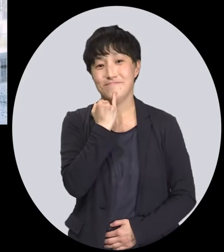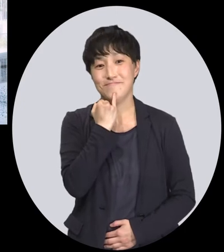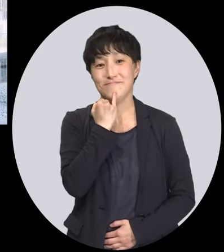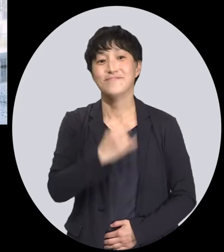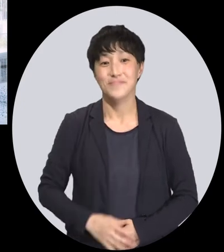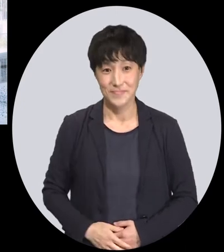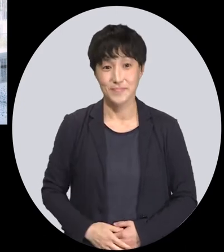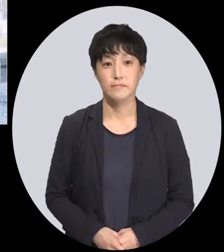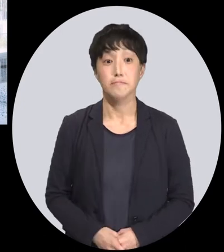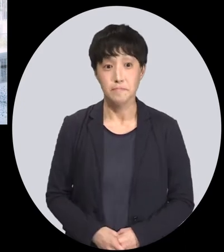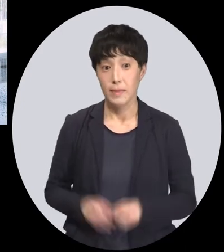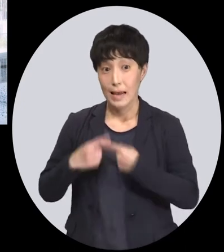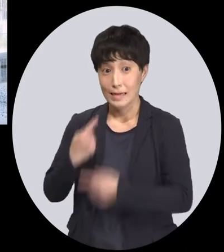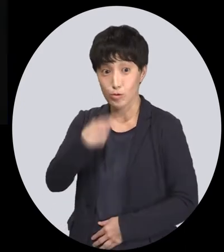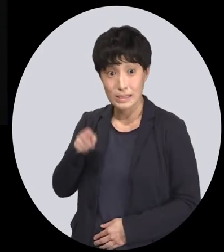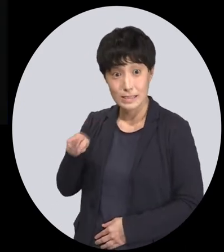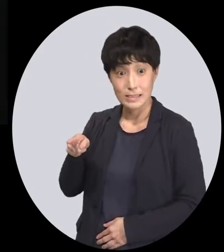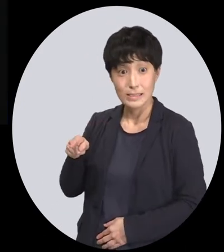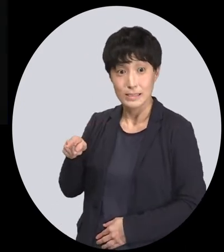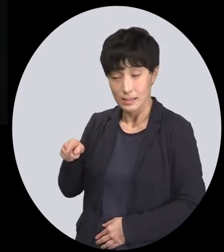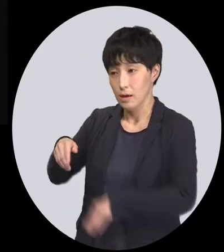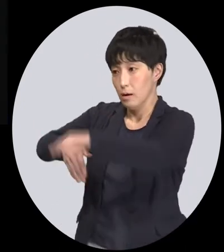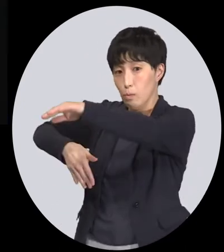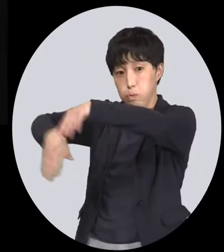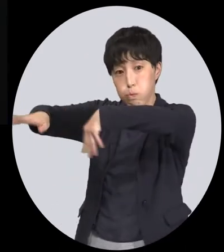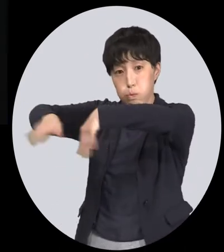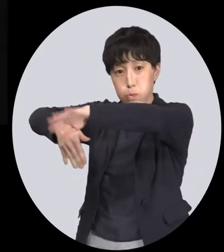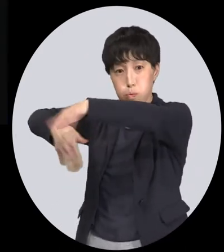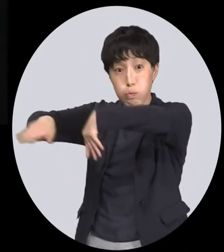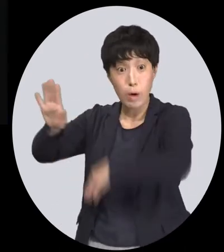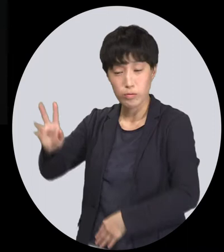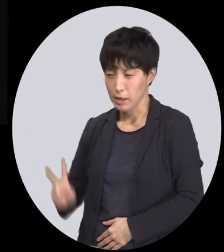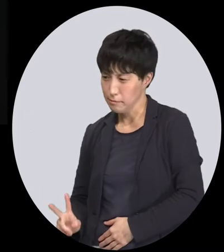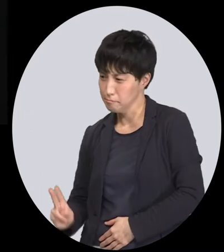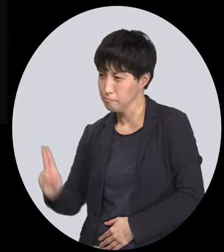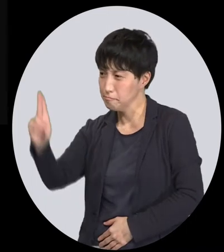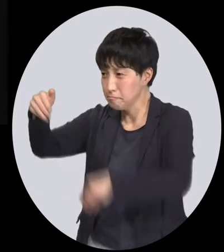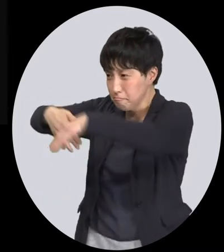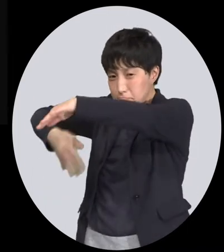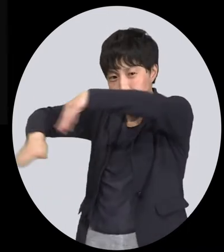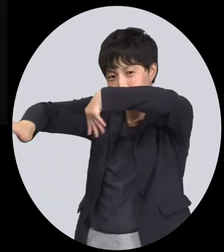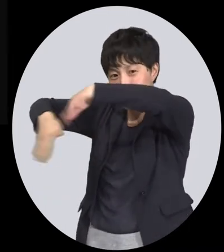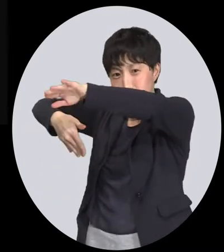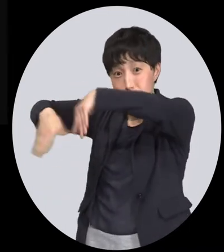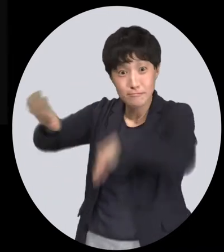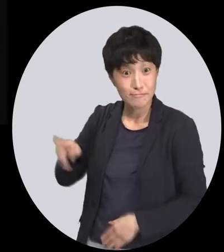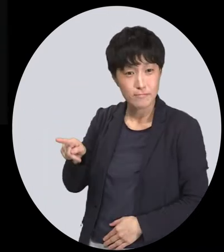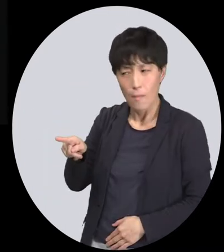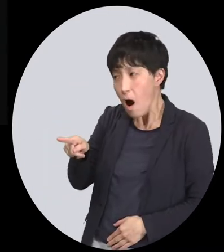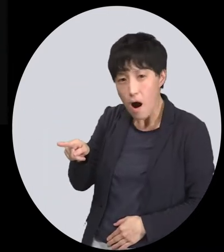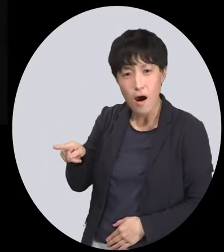ところに行こう布があってこういう中武装イアのスリットがあるんですけど